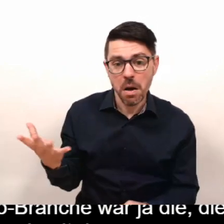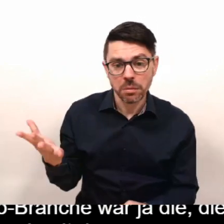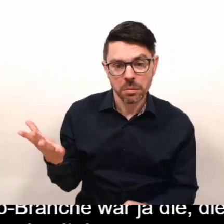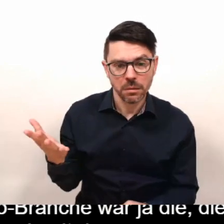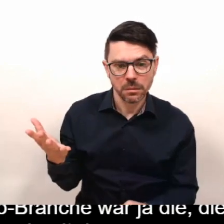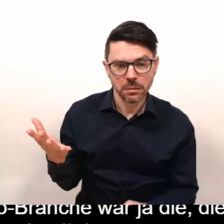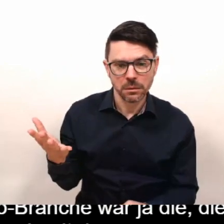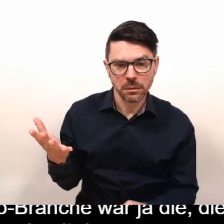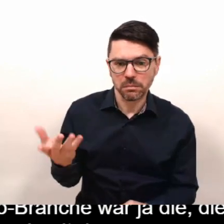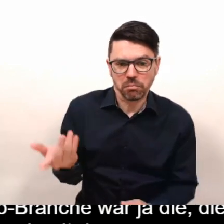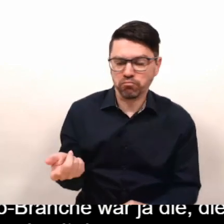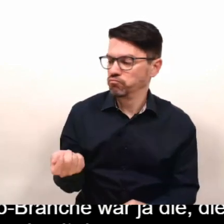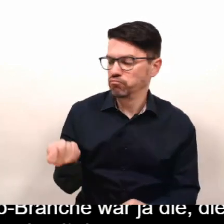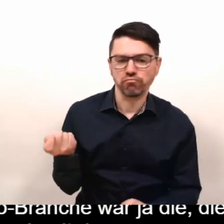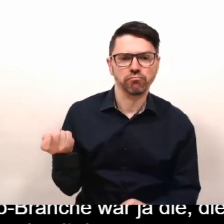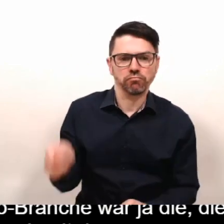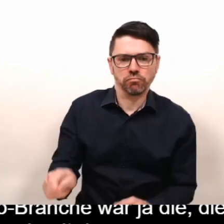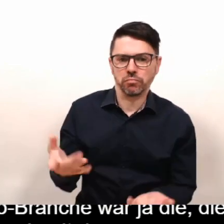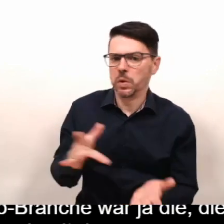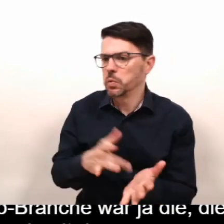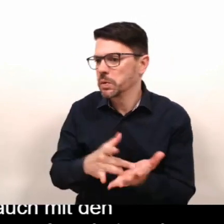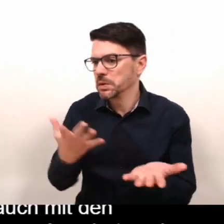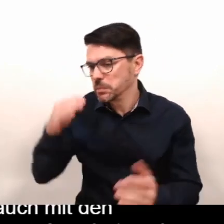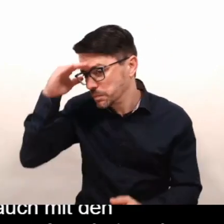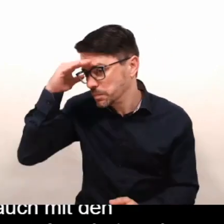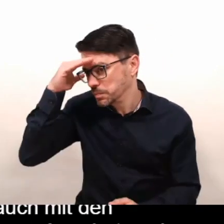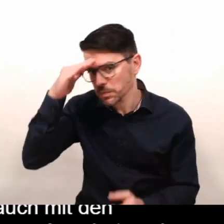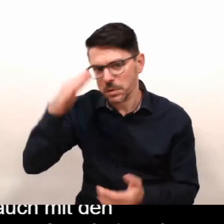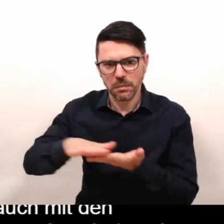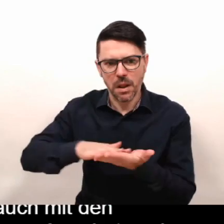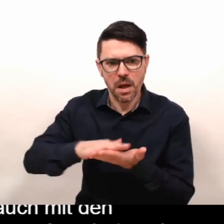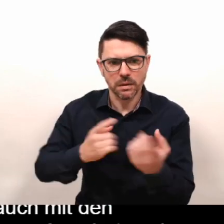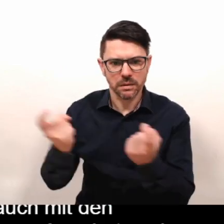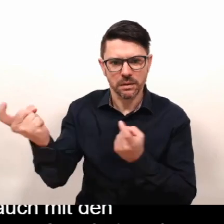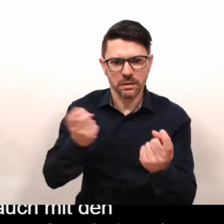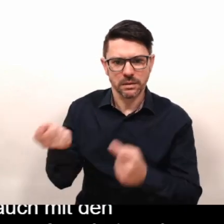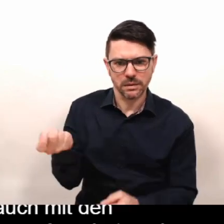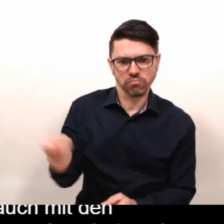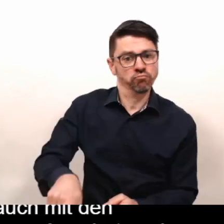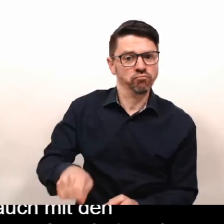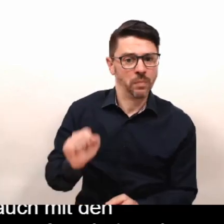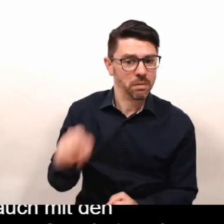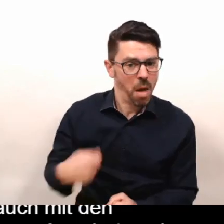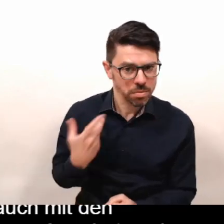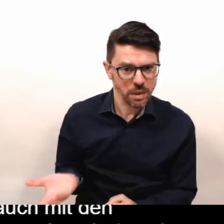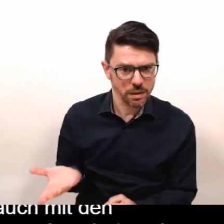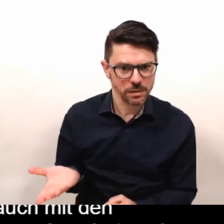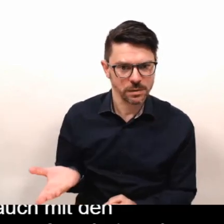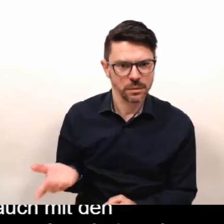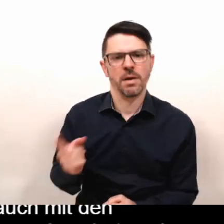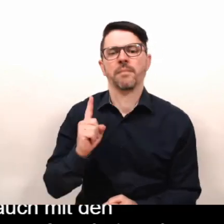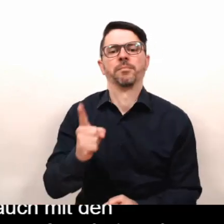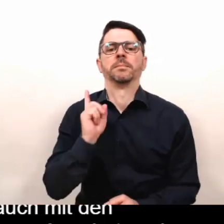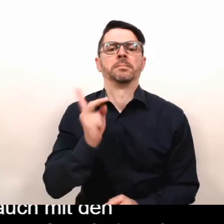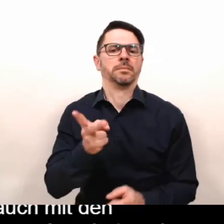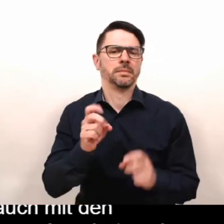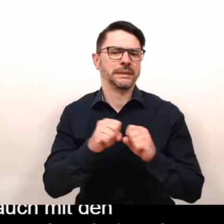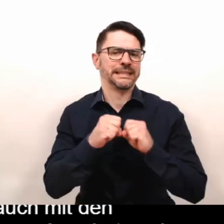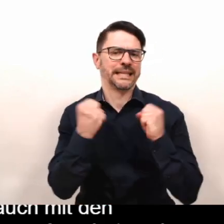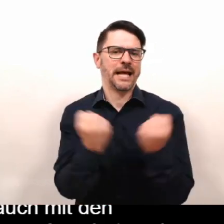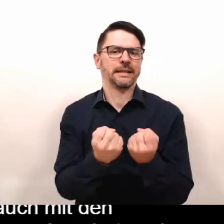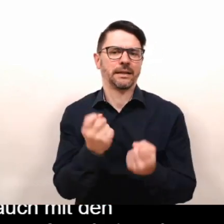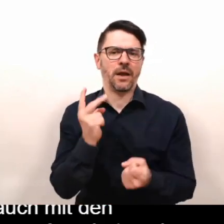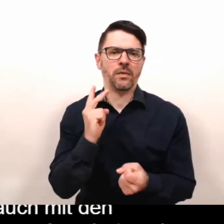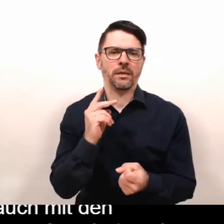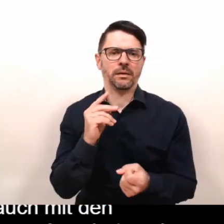zumindest bis heute. Die vielbeschworene zweite Welle können ja darauf Wetten abgeschlossen werden, keiner weiß es. Wir müssen auf alles